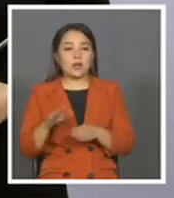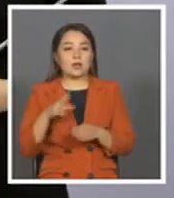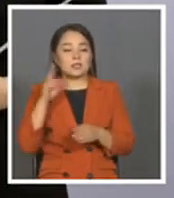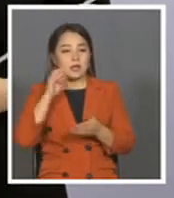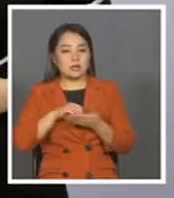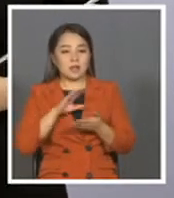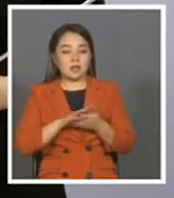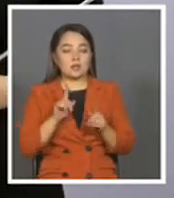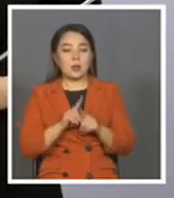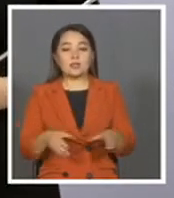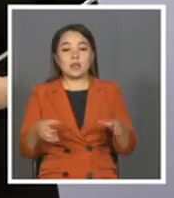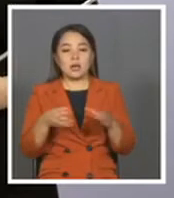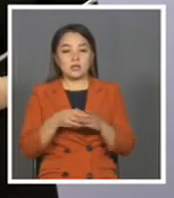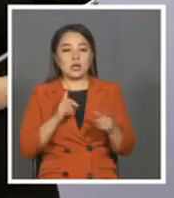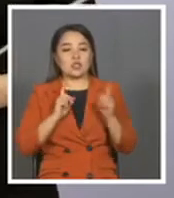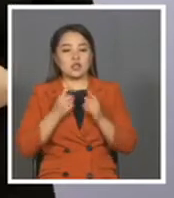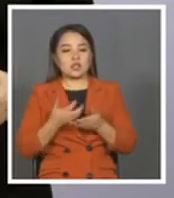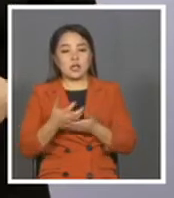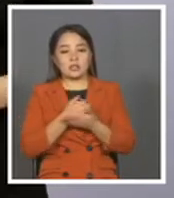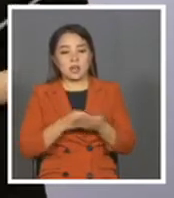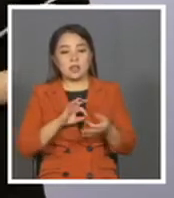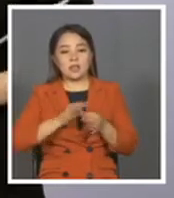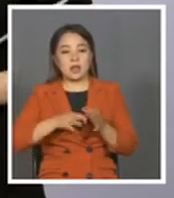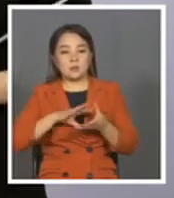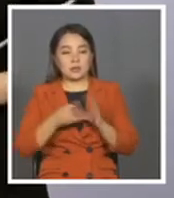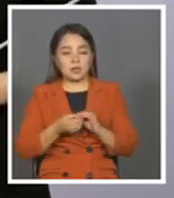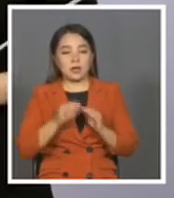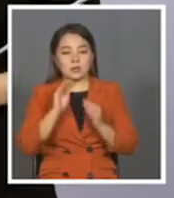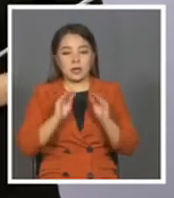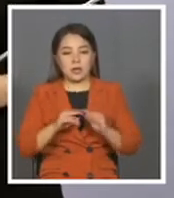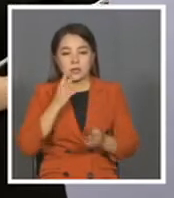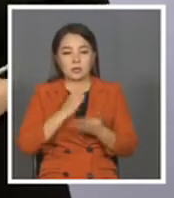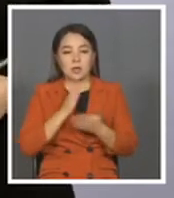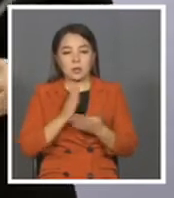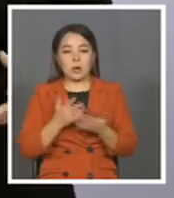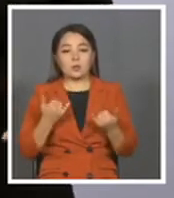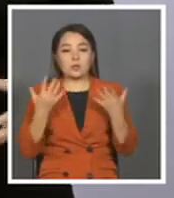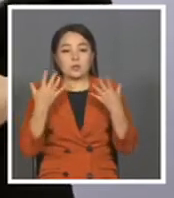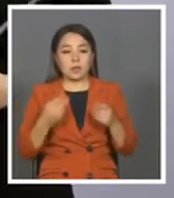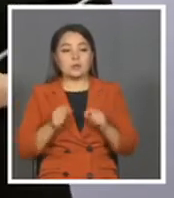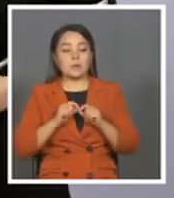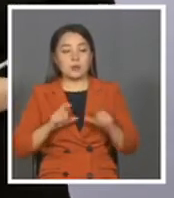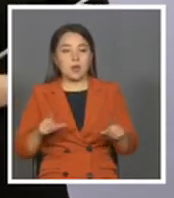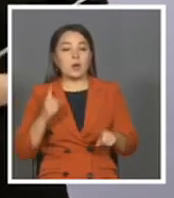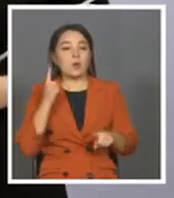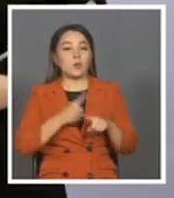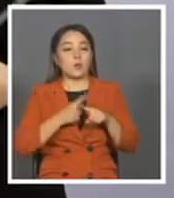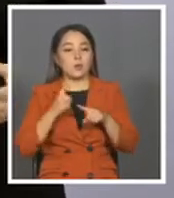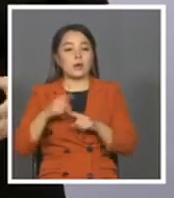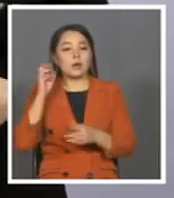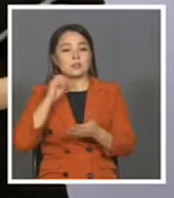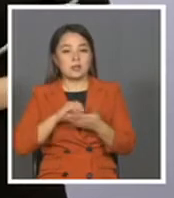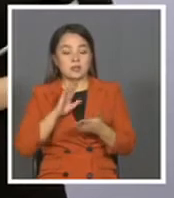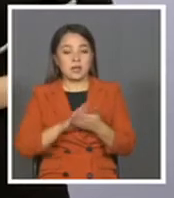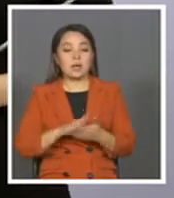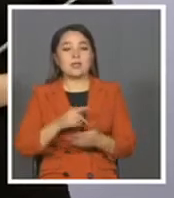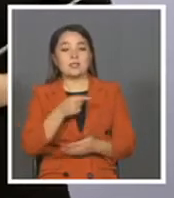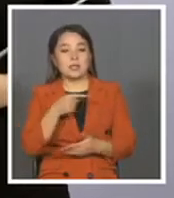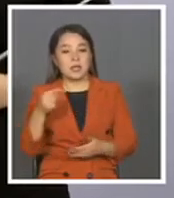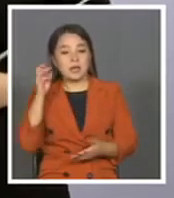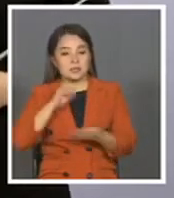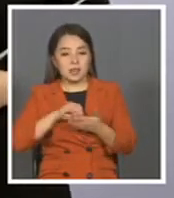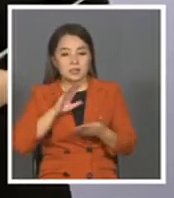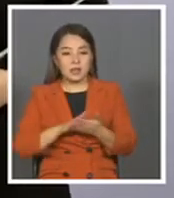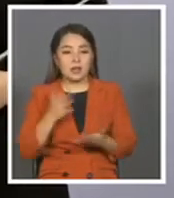сандар жиынын құрайтын білдік. Ал енді бүгінгі сабақта біз сіздермен оң сандар және теріс сандар